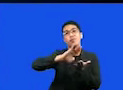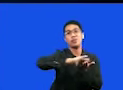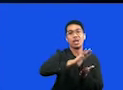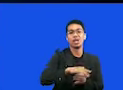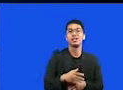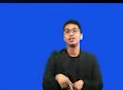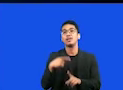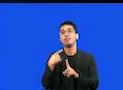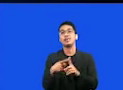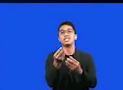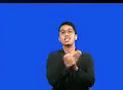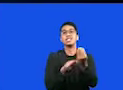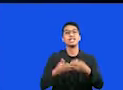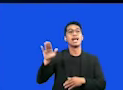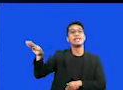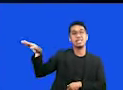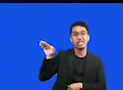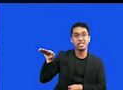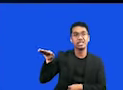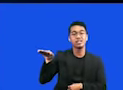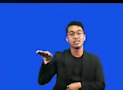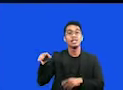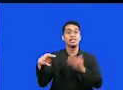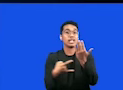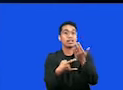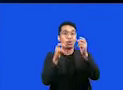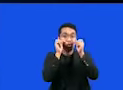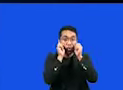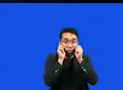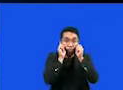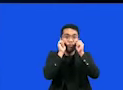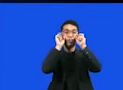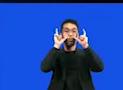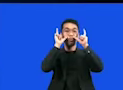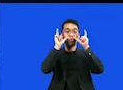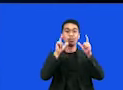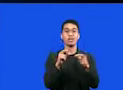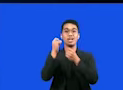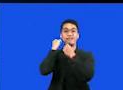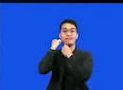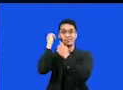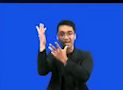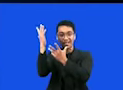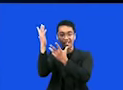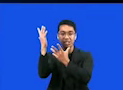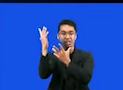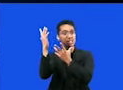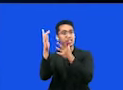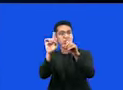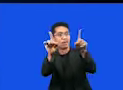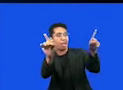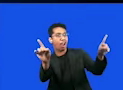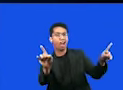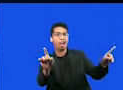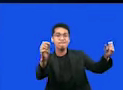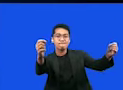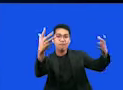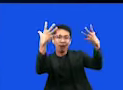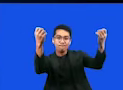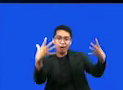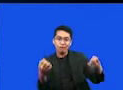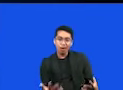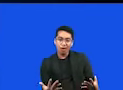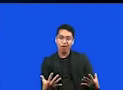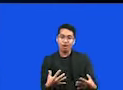generasi Z ini sangat Mel teknologi dan informasi itu ada di mana-mana dari mereka lahir